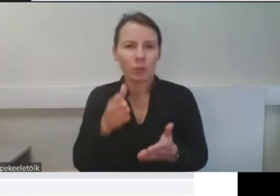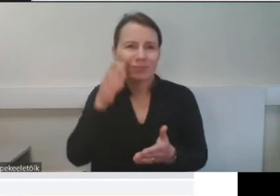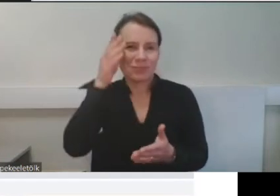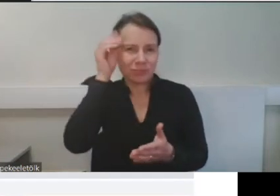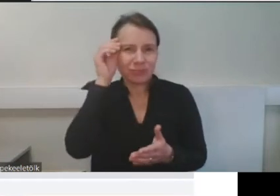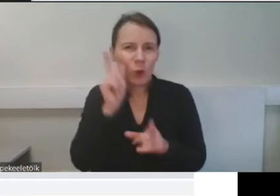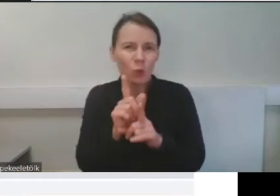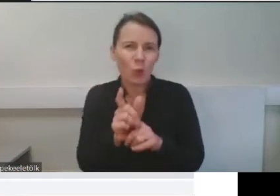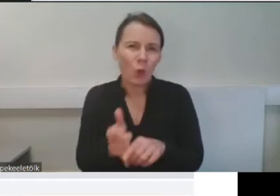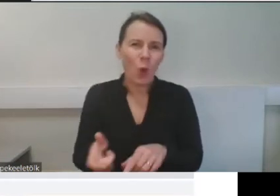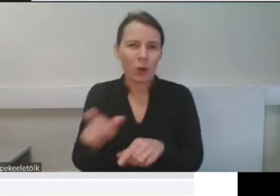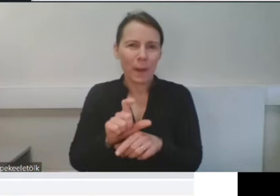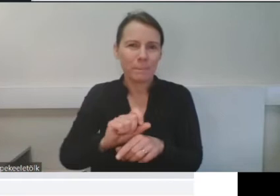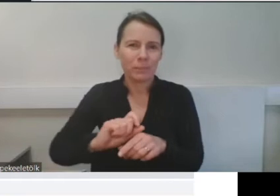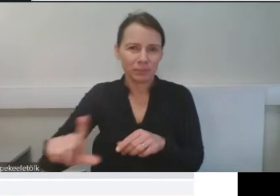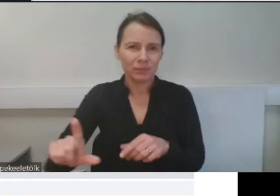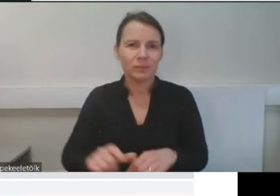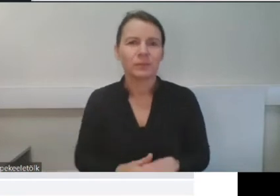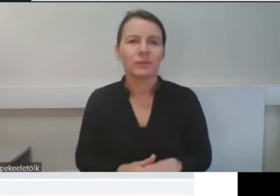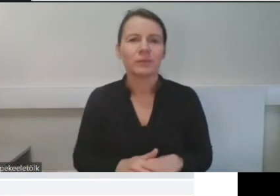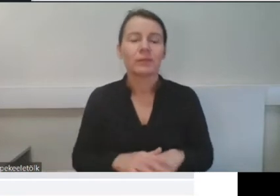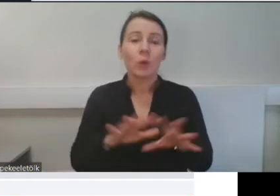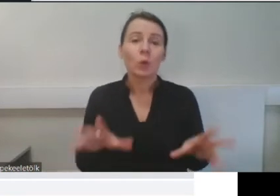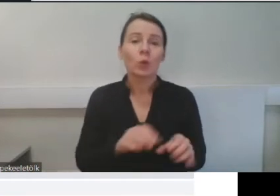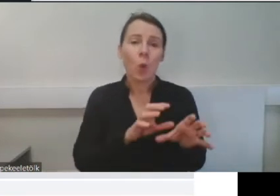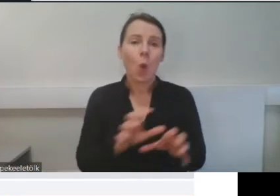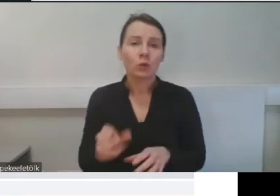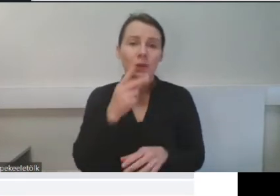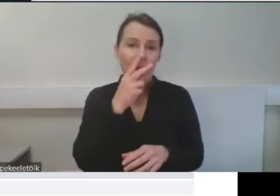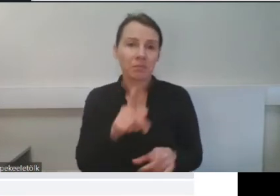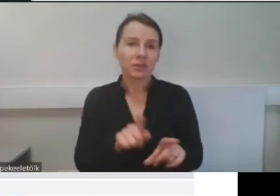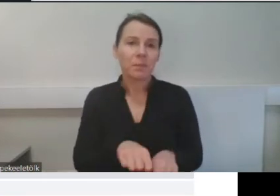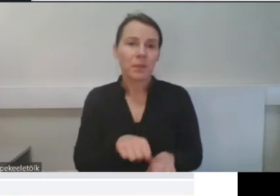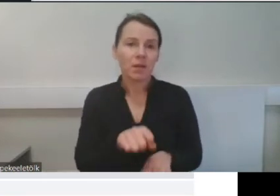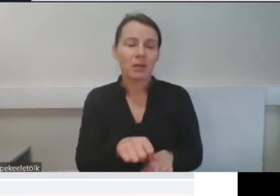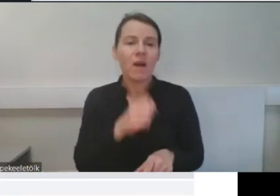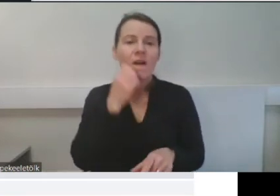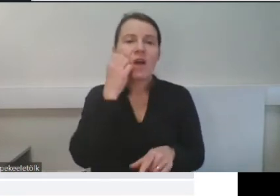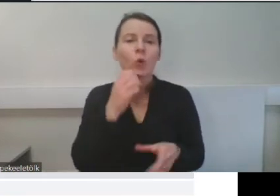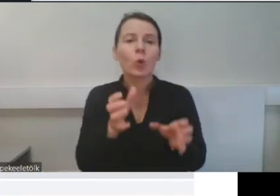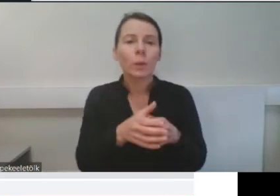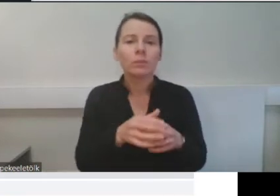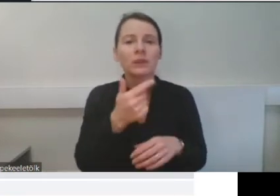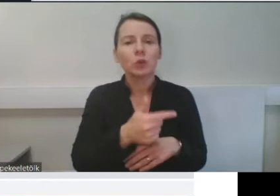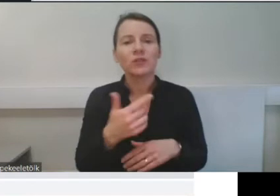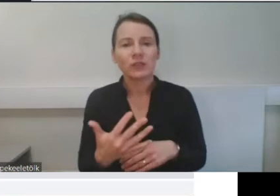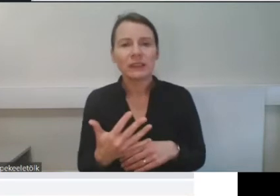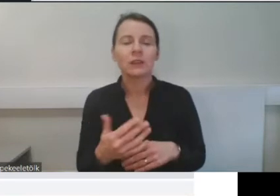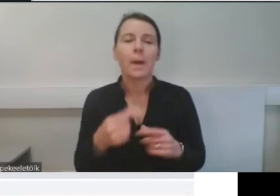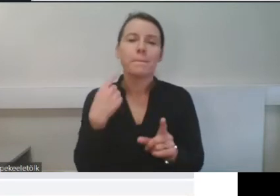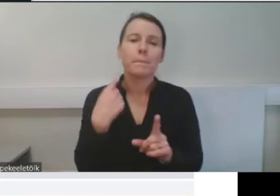selle valiku, valinud 2020 aasta tabelid. Ja siit on näha